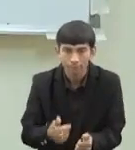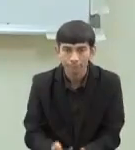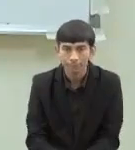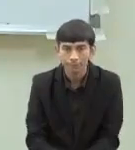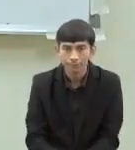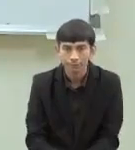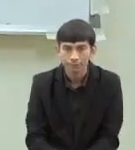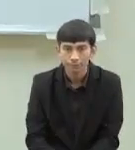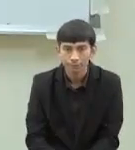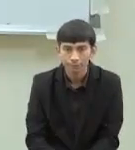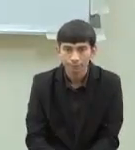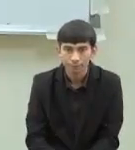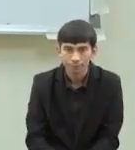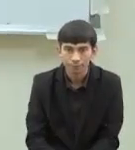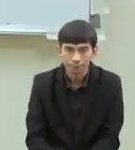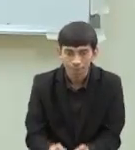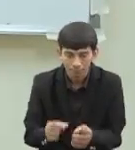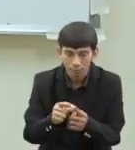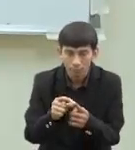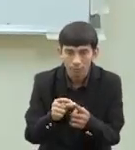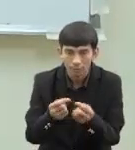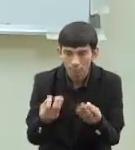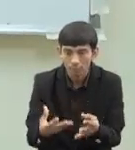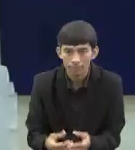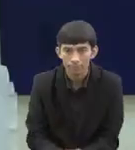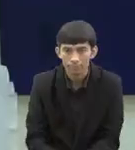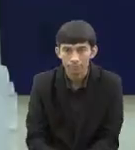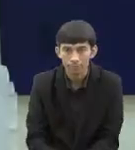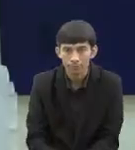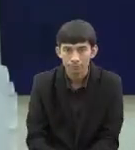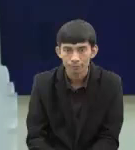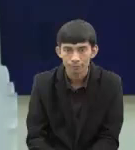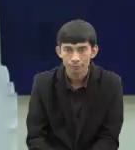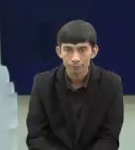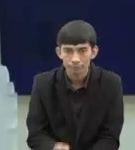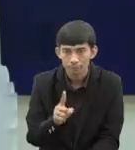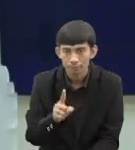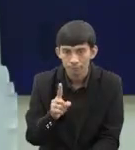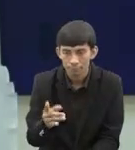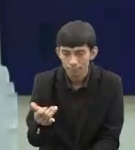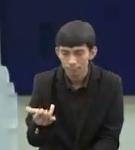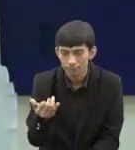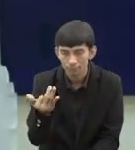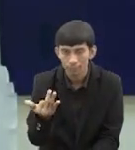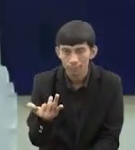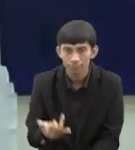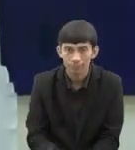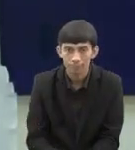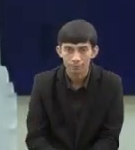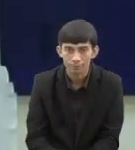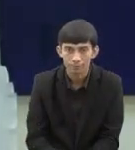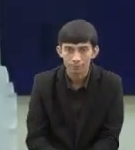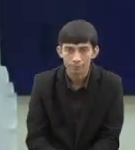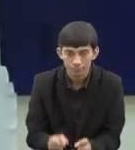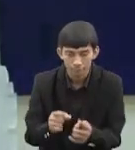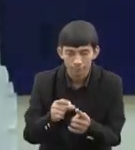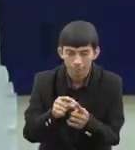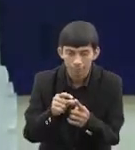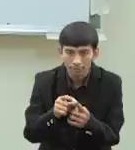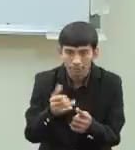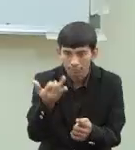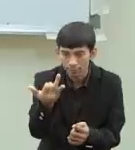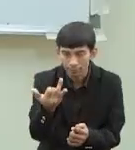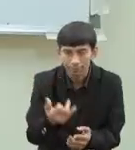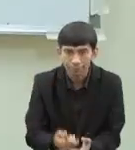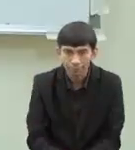chà nè con á bọt bịa mán con nè rọp chiên mỡ môi pê bay buôn pram pram môi pram pì mẹ nè chắc bọt